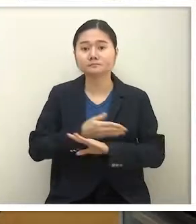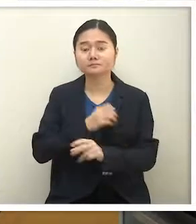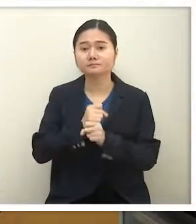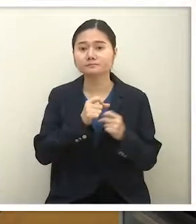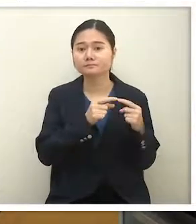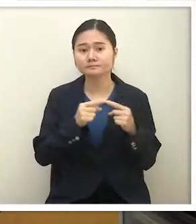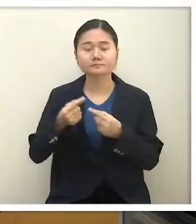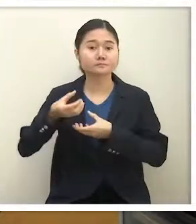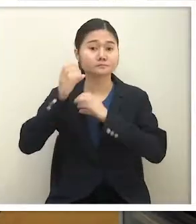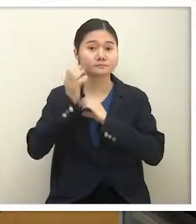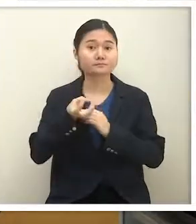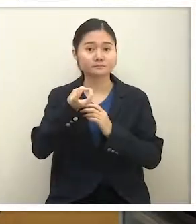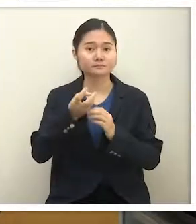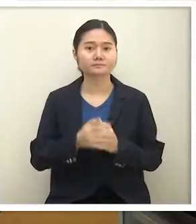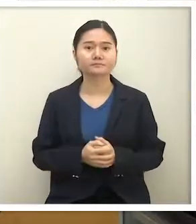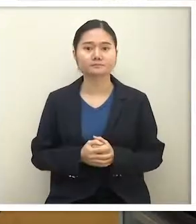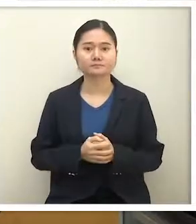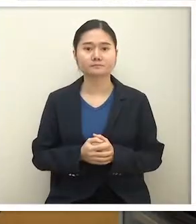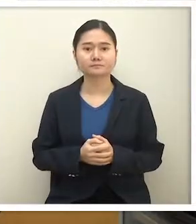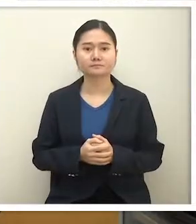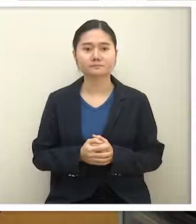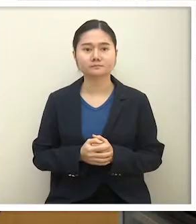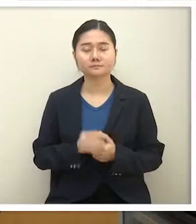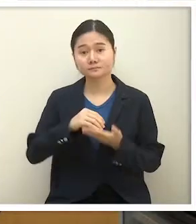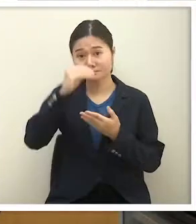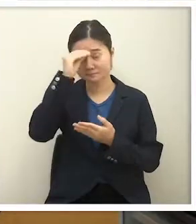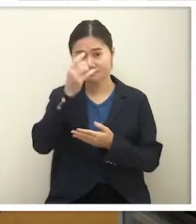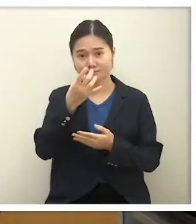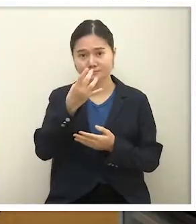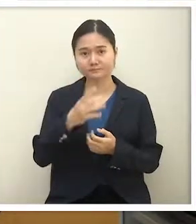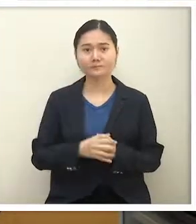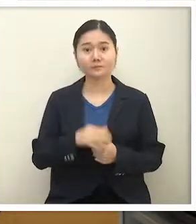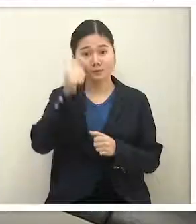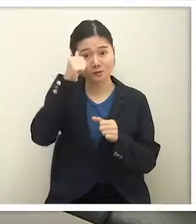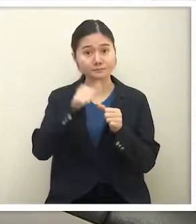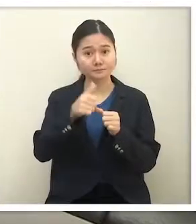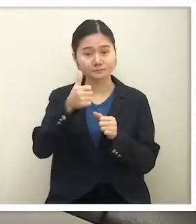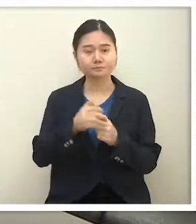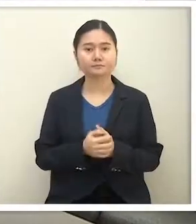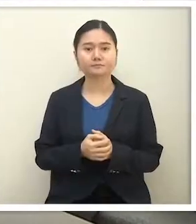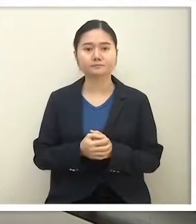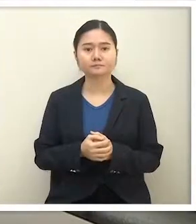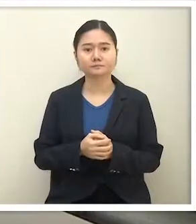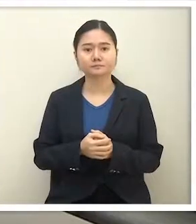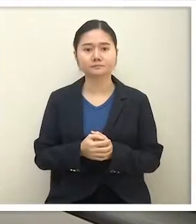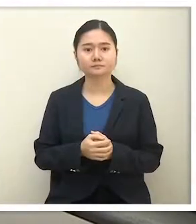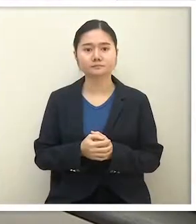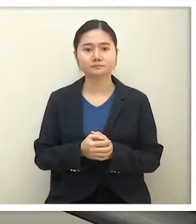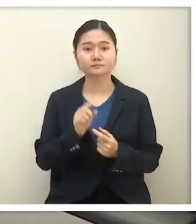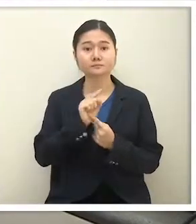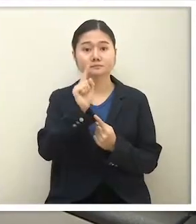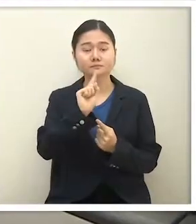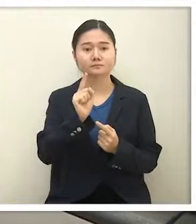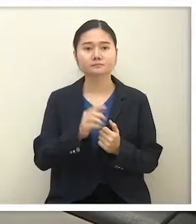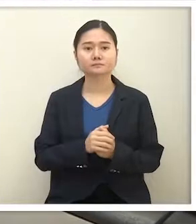ไปต่อเนี่ยเราทบทวนนิดนึงเนาะเราได้เรียนอะไรไปแล้วบ้างจำได้ไหมครับ ทำผ่าเกิดใ หม่อันที่หนึ่งเลยเ